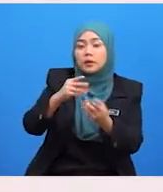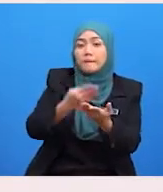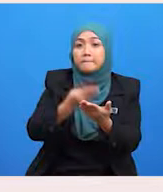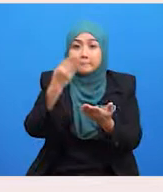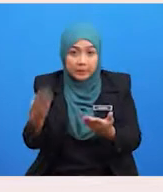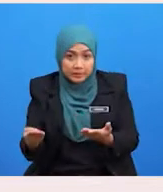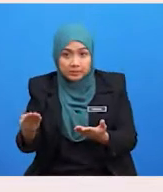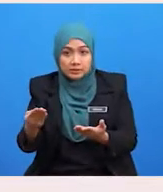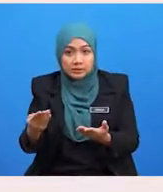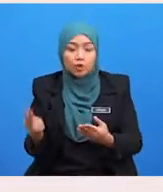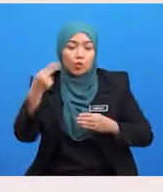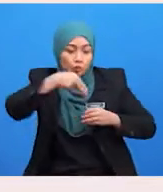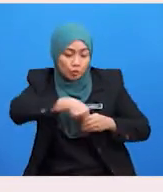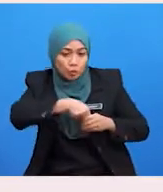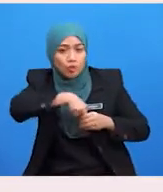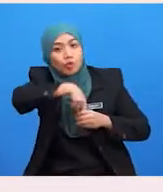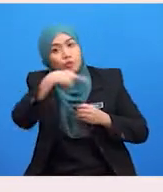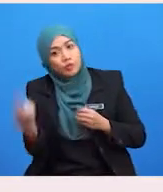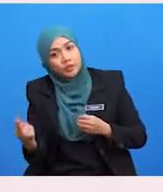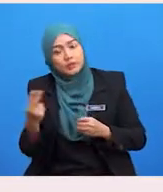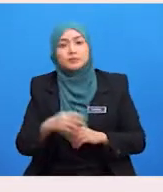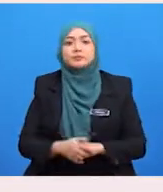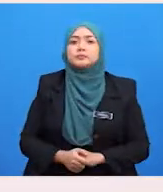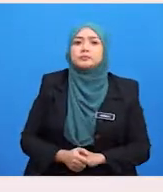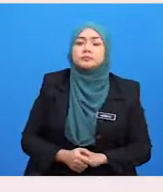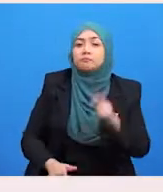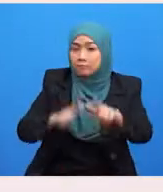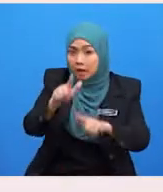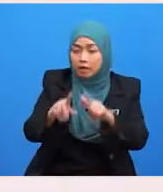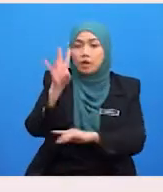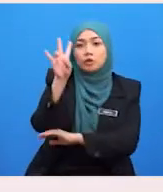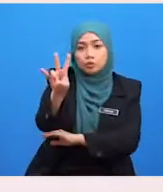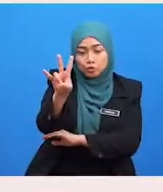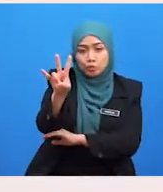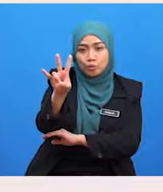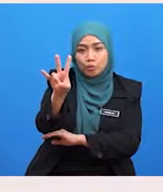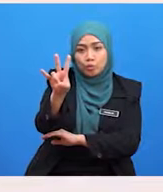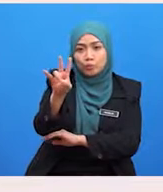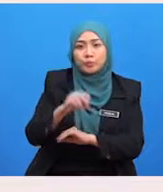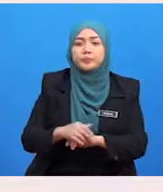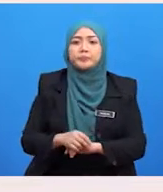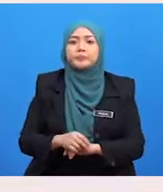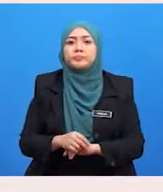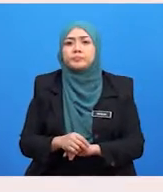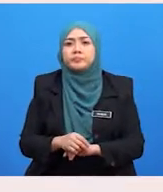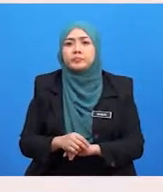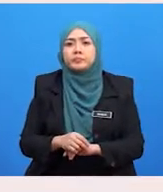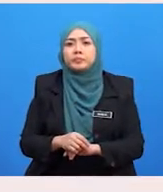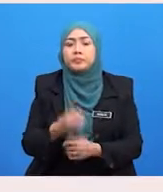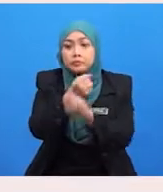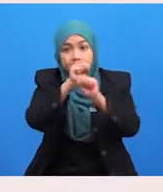belanja. Akhirnya sekali iaitu langkah yang terakhir, langkah ketujuh